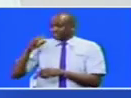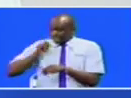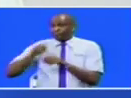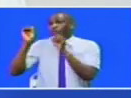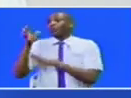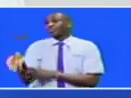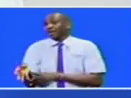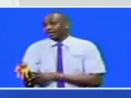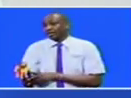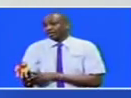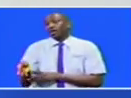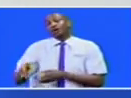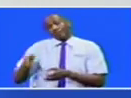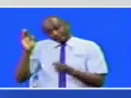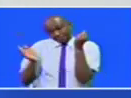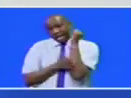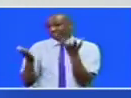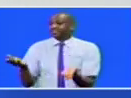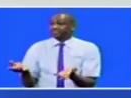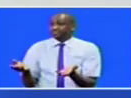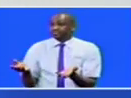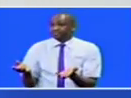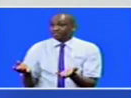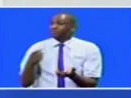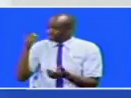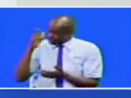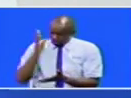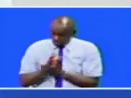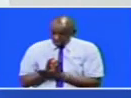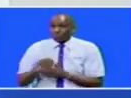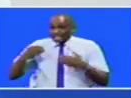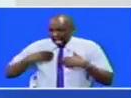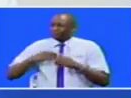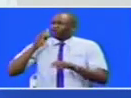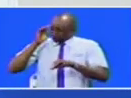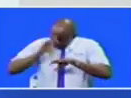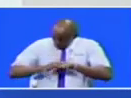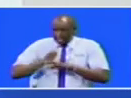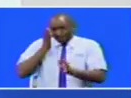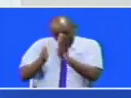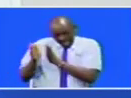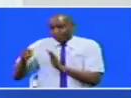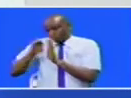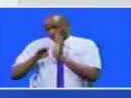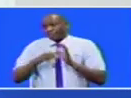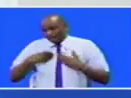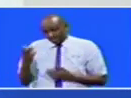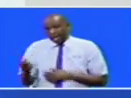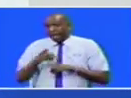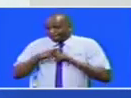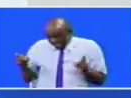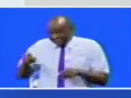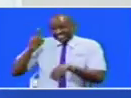kutupwa sio mzuri, ndio maana tume station trucks. But I can tell you tuna mipango mikubwa ya kuondoa hizo trucks, but